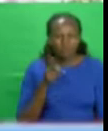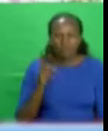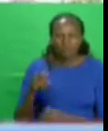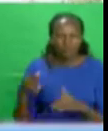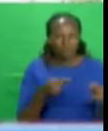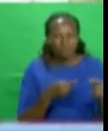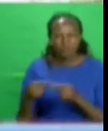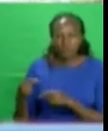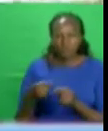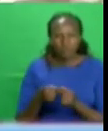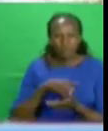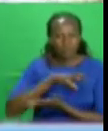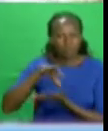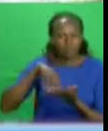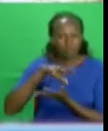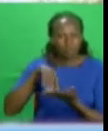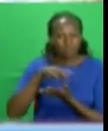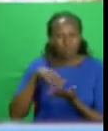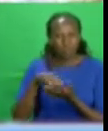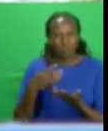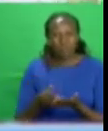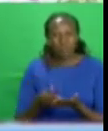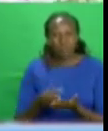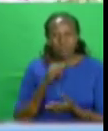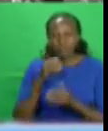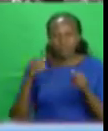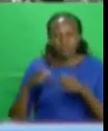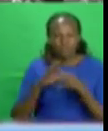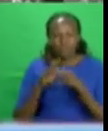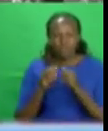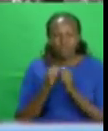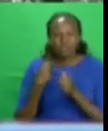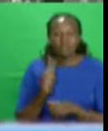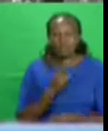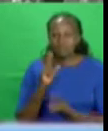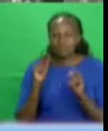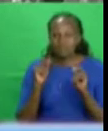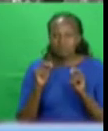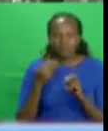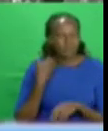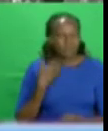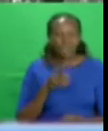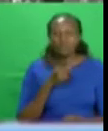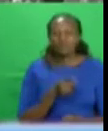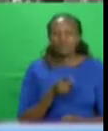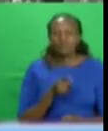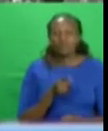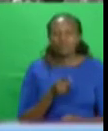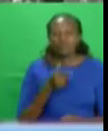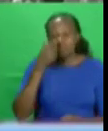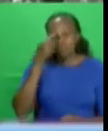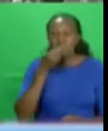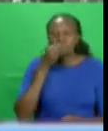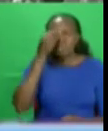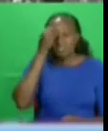kutuvuruga, kutuchanganya, kutukoroga na sio kutuweka pamoja. Yuko watu mimi sitaji hapa ambayo wanajifanya